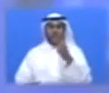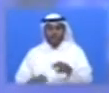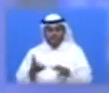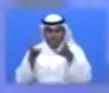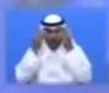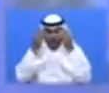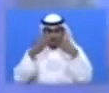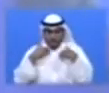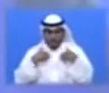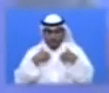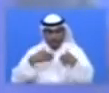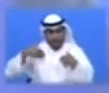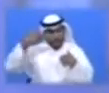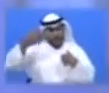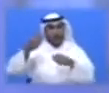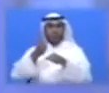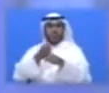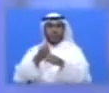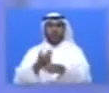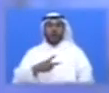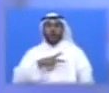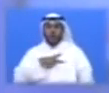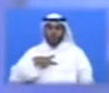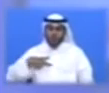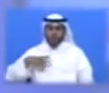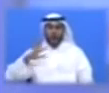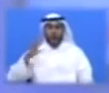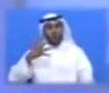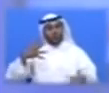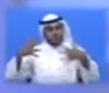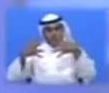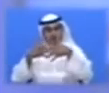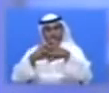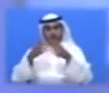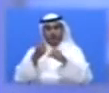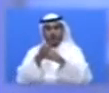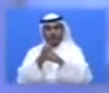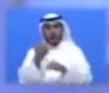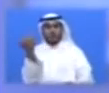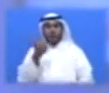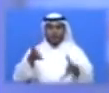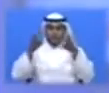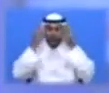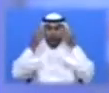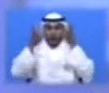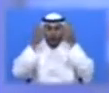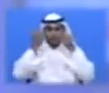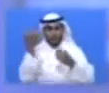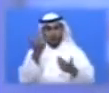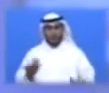عمل لتوظيف سواء في القطاع الحكومي أو الأهلي، أو حتى في تطوير قدرات الإنسان لكي يكون